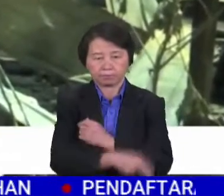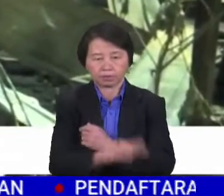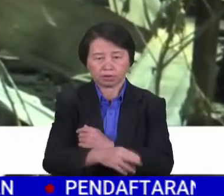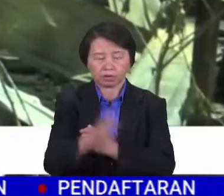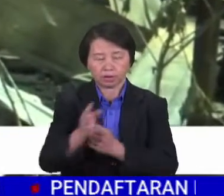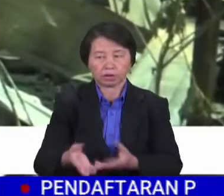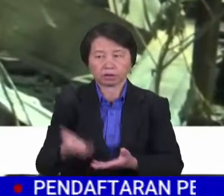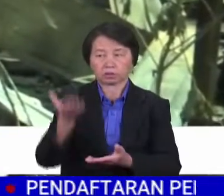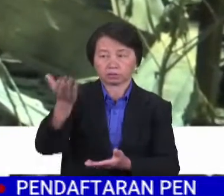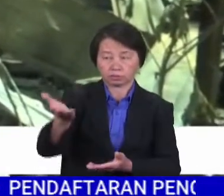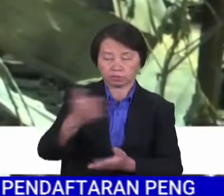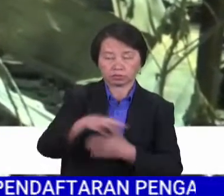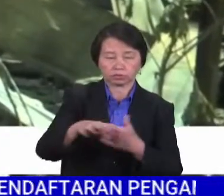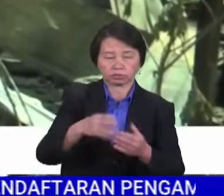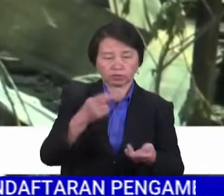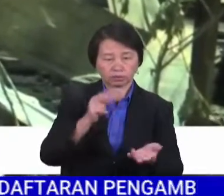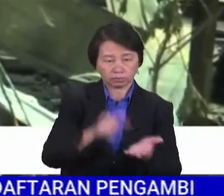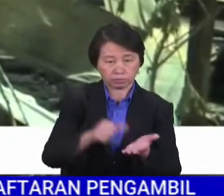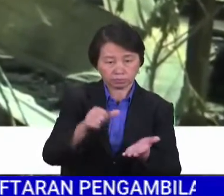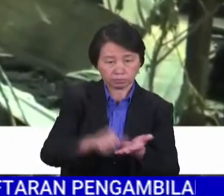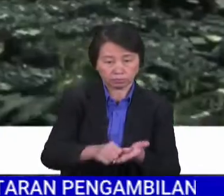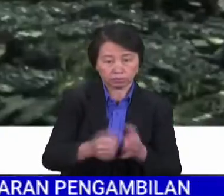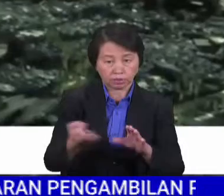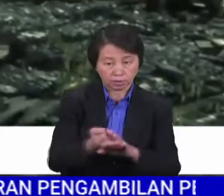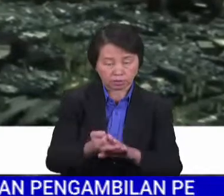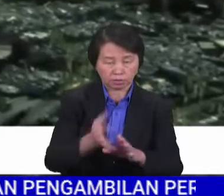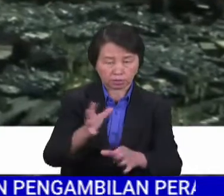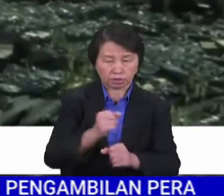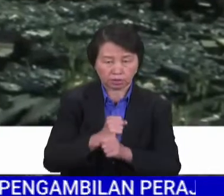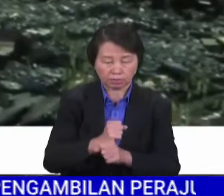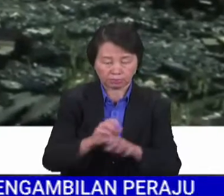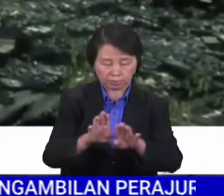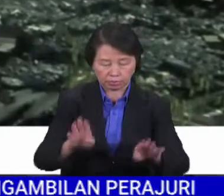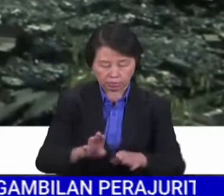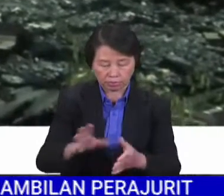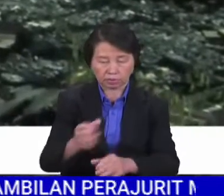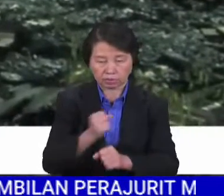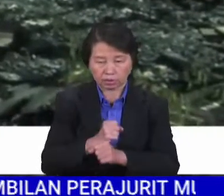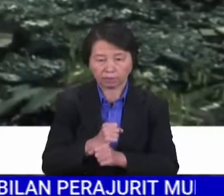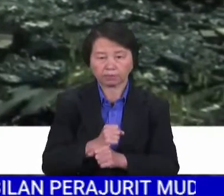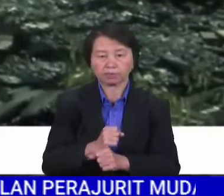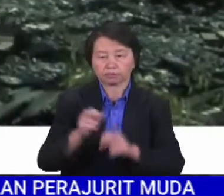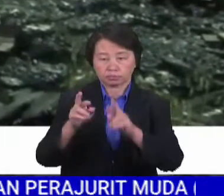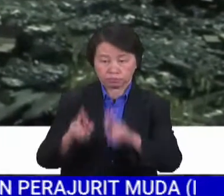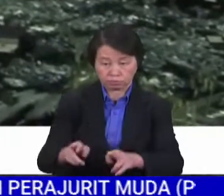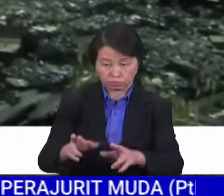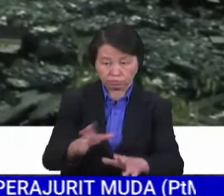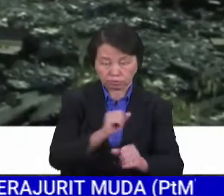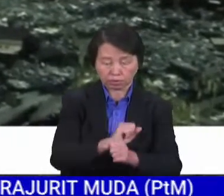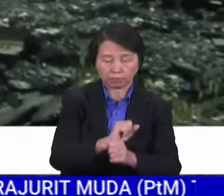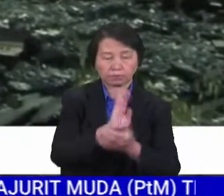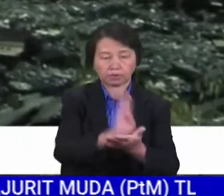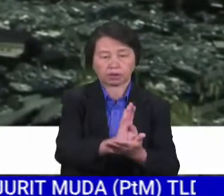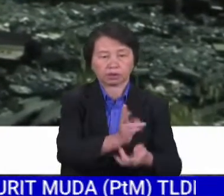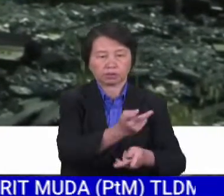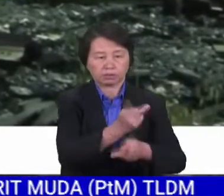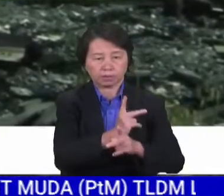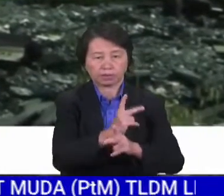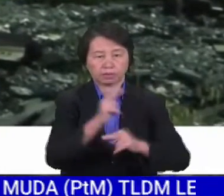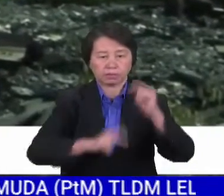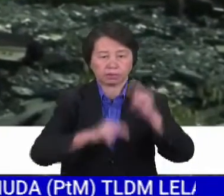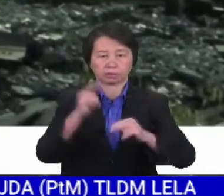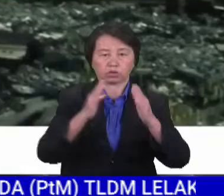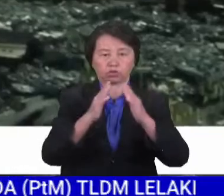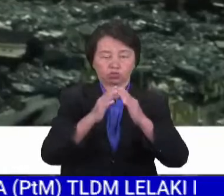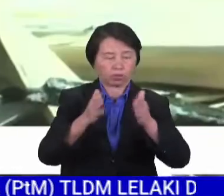dimajukan selepas semua dokumen yang diperlukan lengkap diperolehi katanya penduduk tapi juga boleh mendapatkan bantuan pinjaman pembinaan